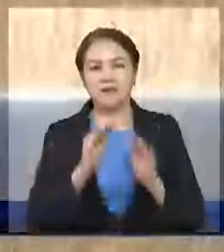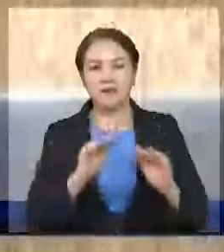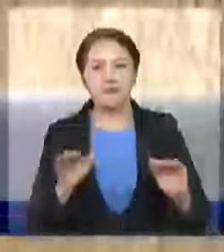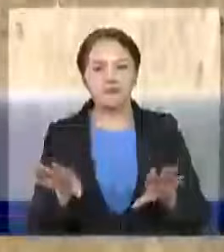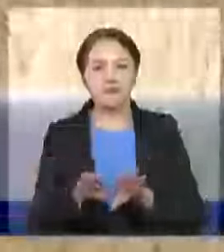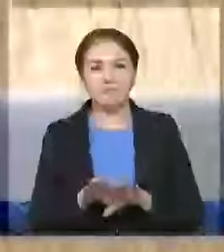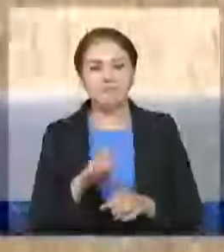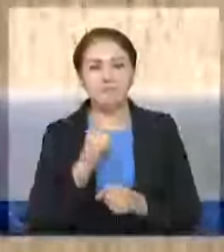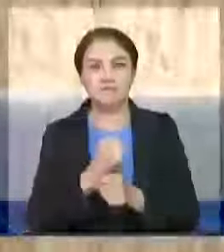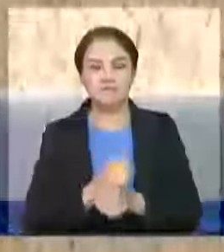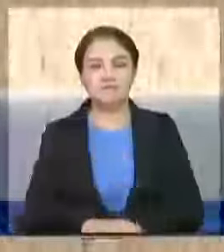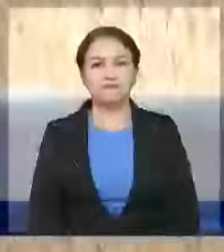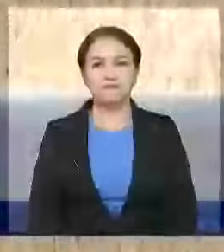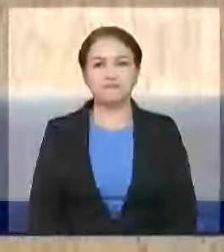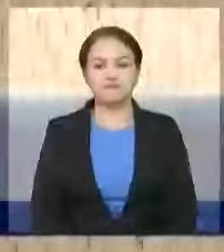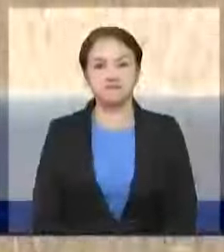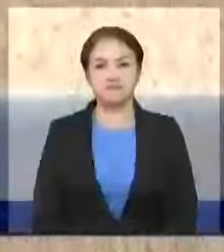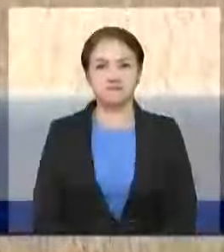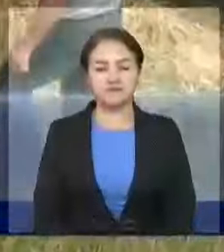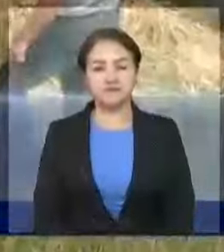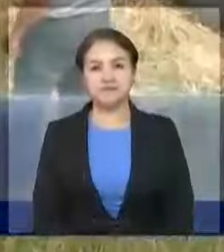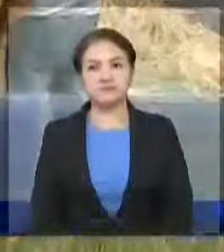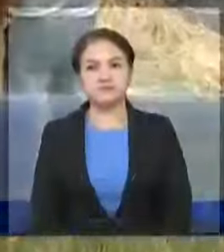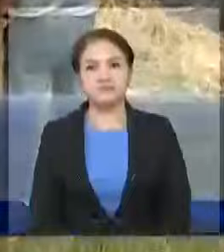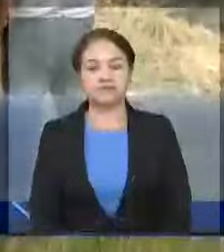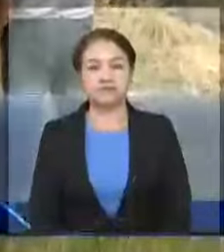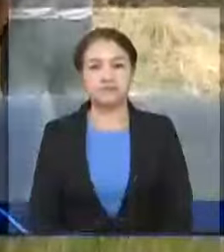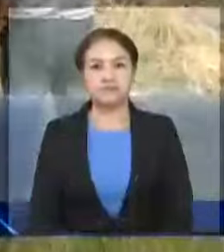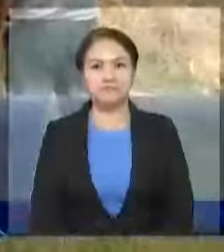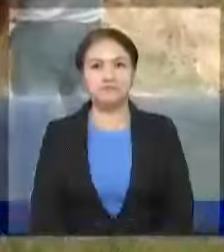в эту сферу. Владимир Федотов, Эльмира Кушекбай, Бахаджан Эдигеев, телеканал Актобе.